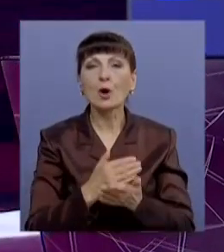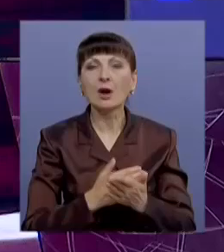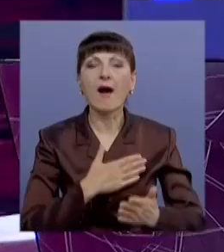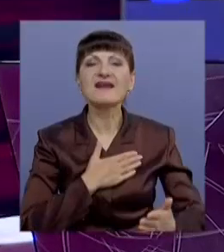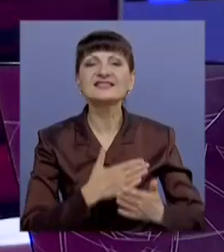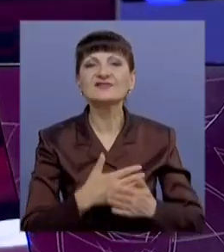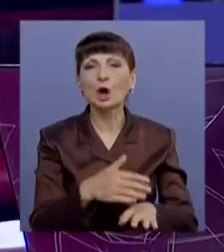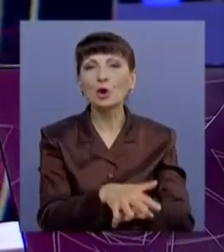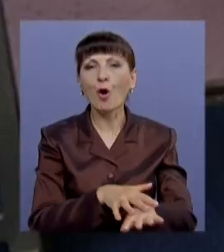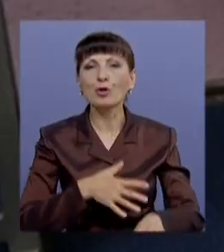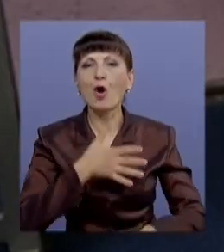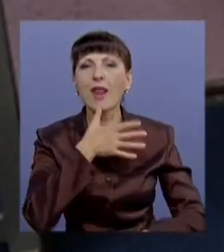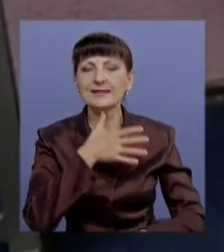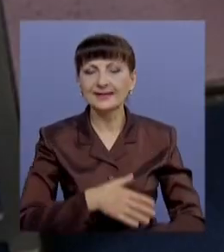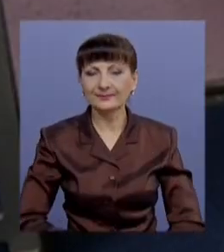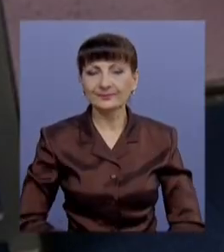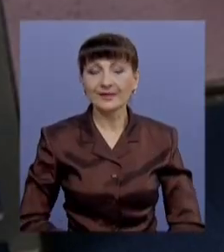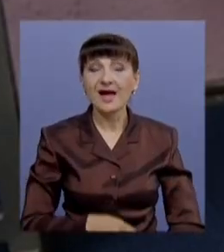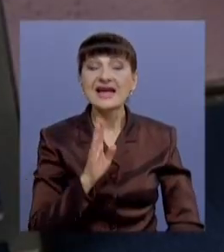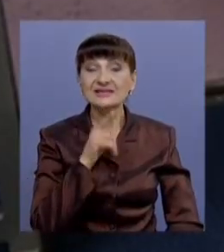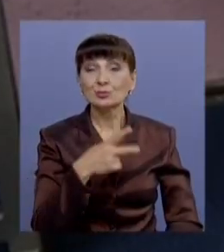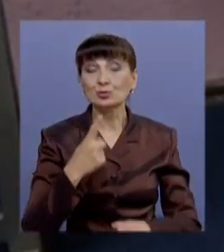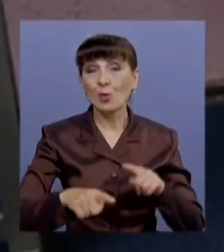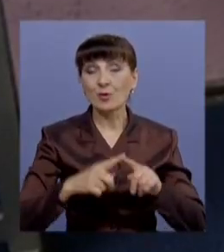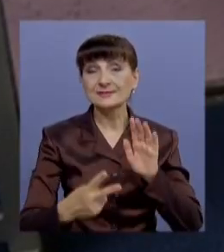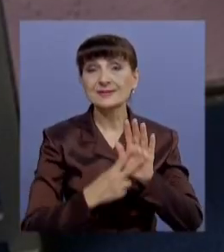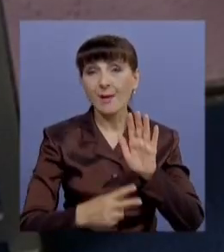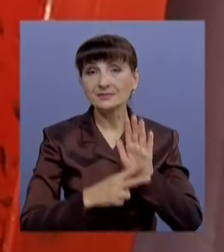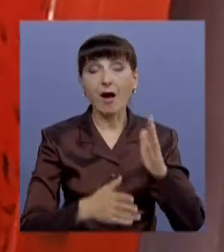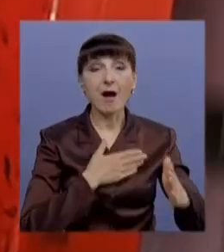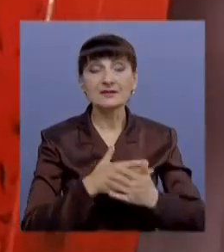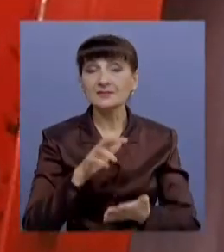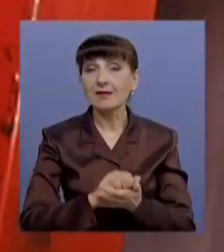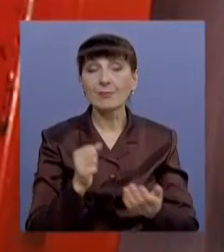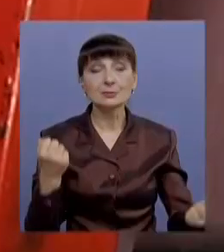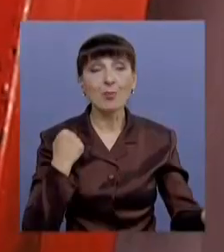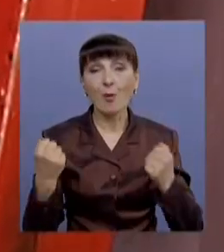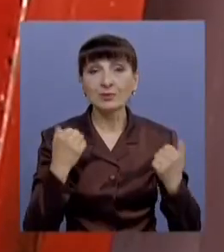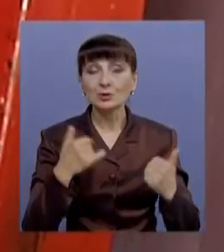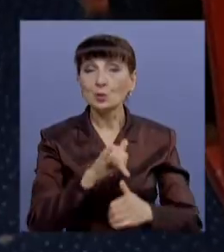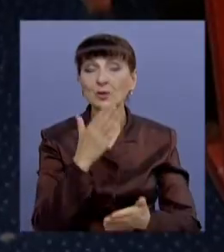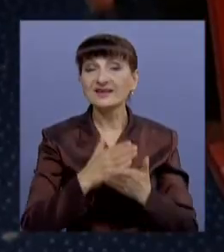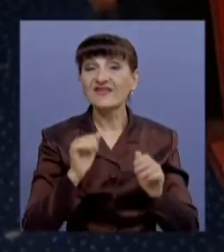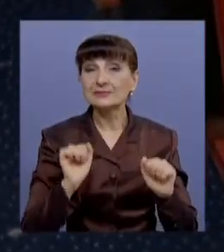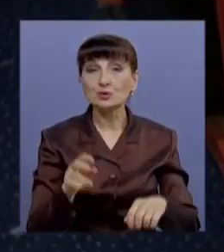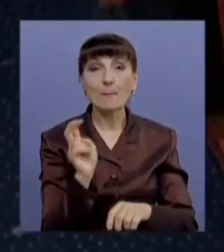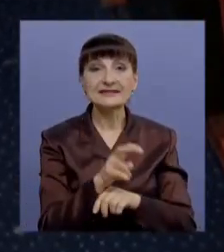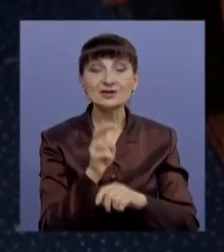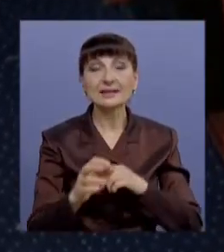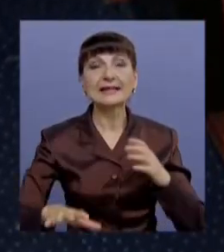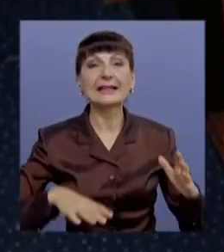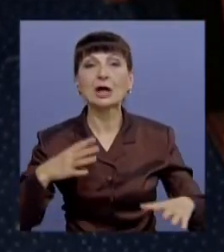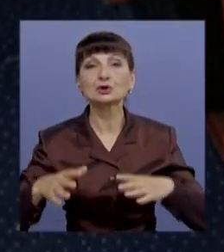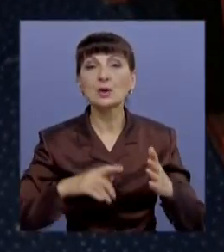долголетие». Любовь Мищенко скоро 70. Бабушка активно занимается спортом. Теперь у нее есть возможность посещать тренажерный